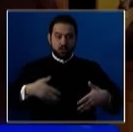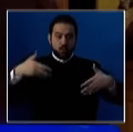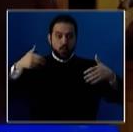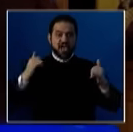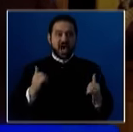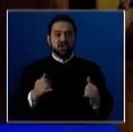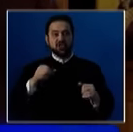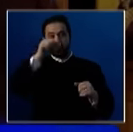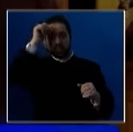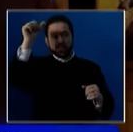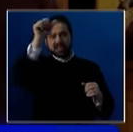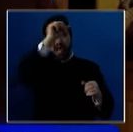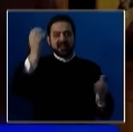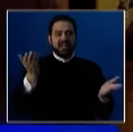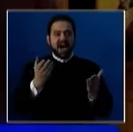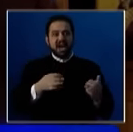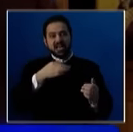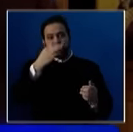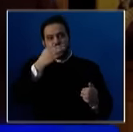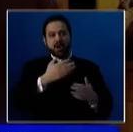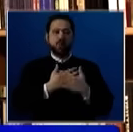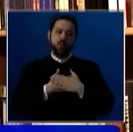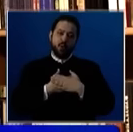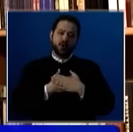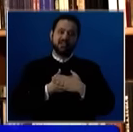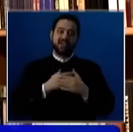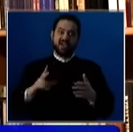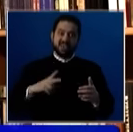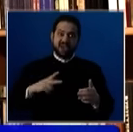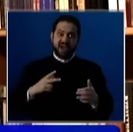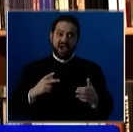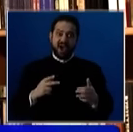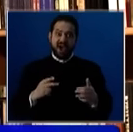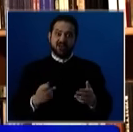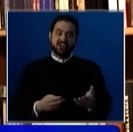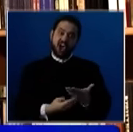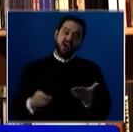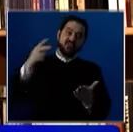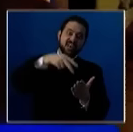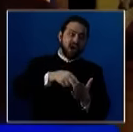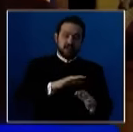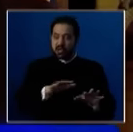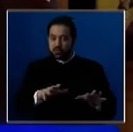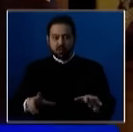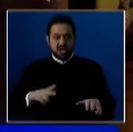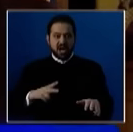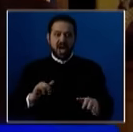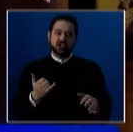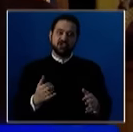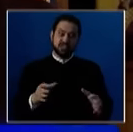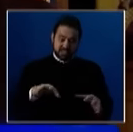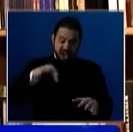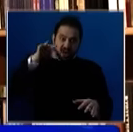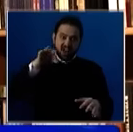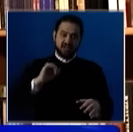tată care zice: uite, mort era și a înviat, pierdut era și s-a aflat. Părinte Protosinghel, vin